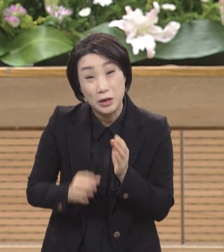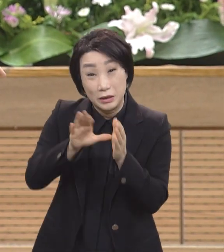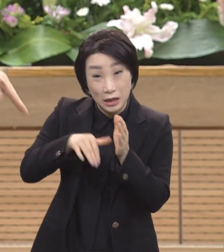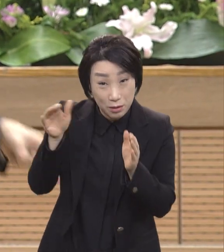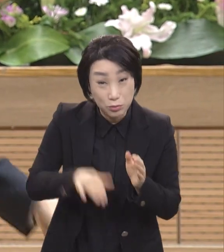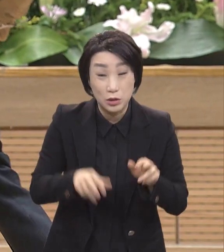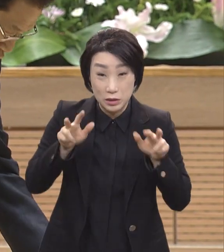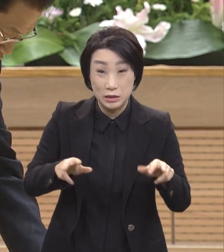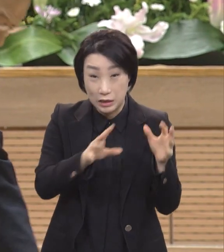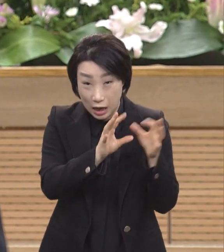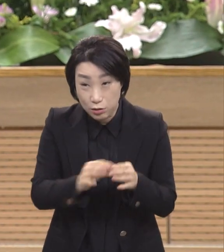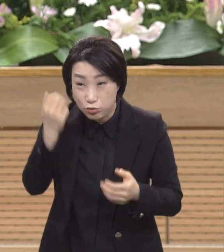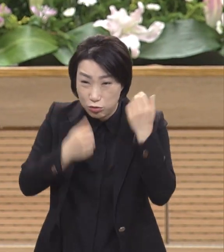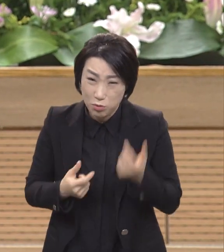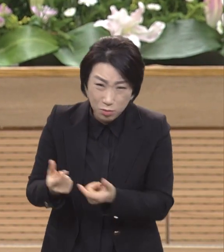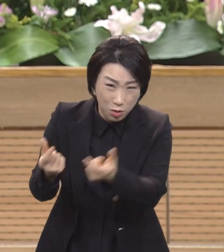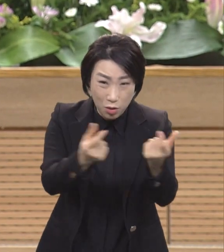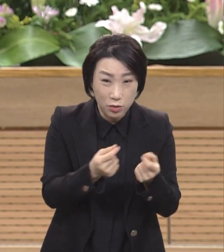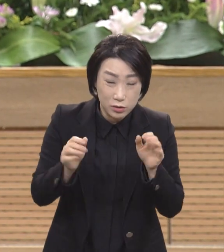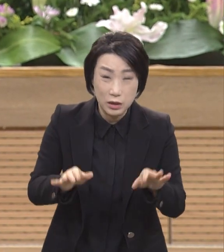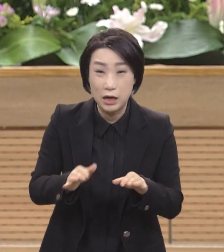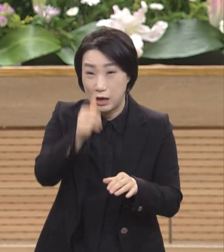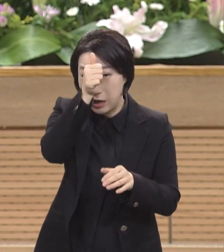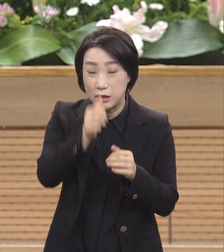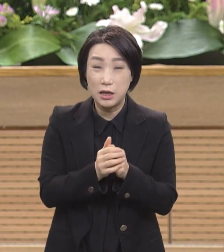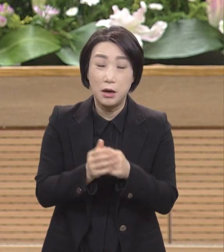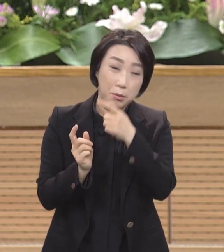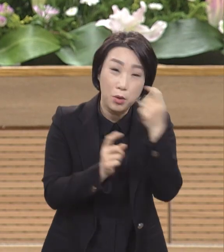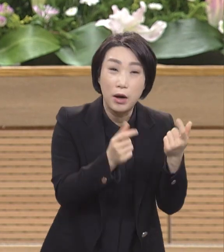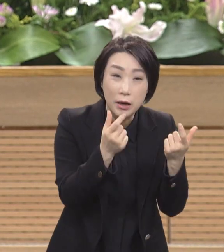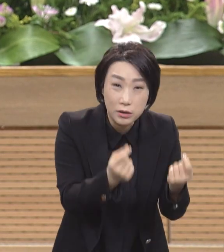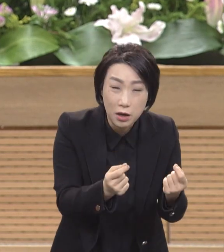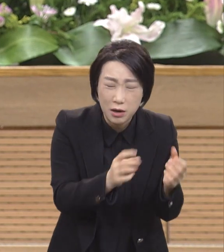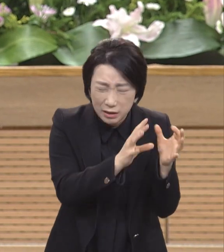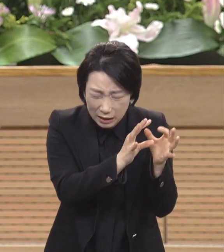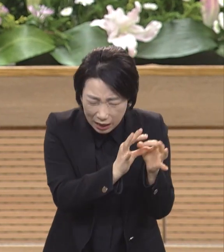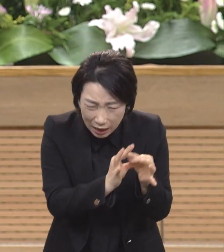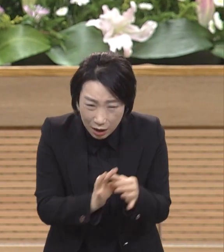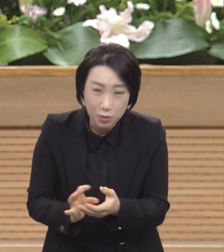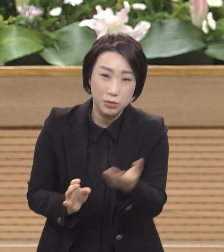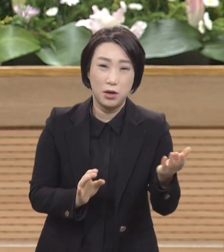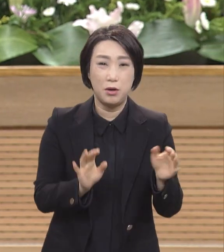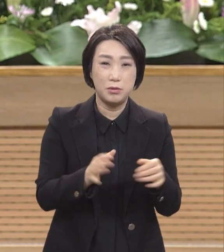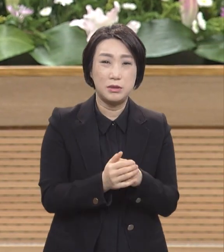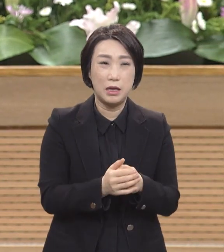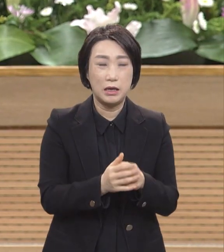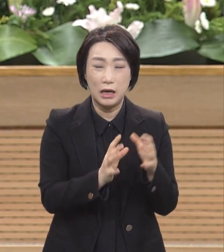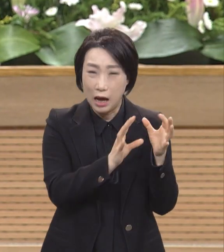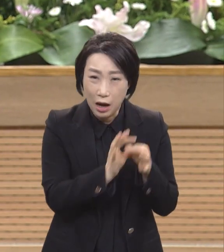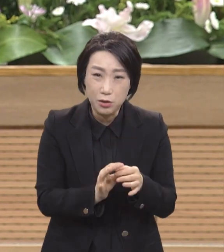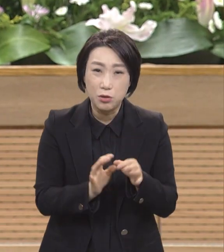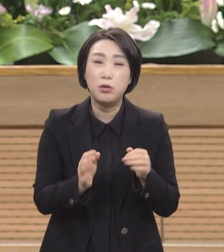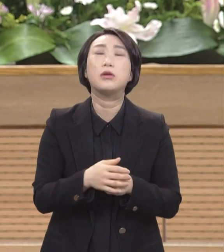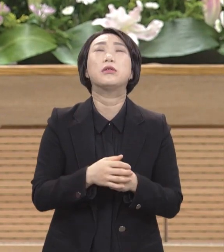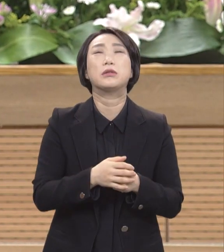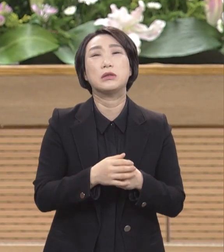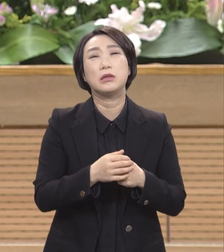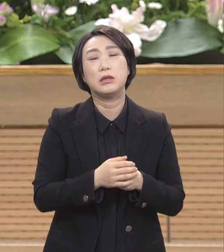그때부터 지금까지 누구든지 아담을 미혹하듯이 계속 믿겨서 못 지키게